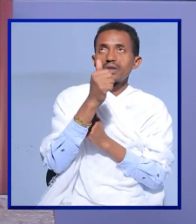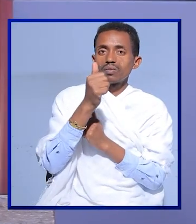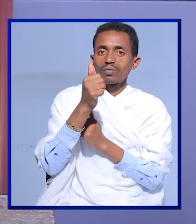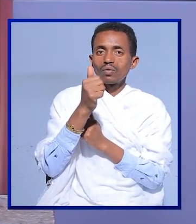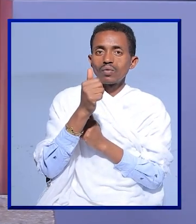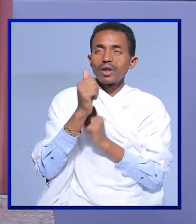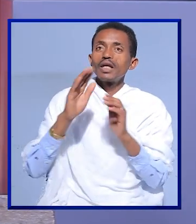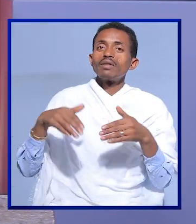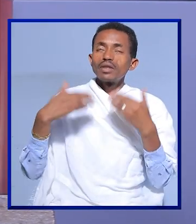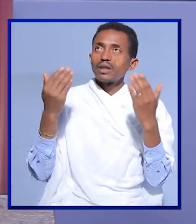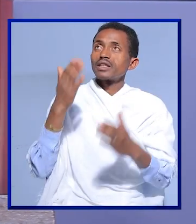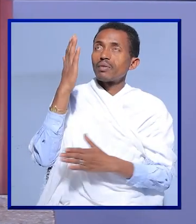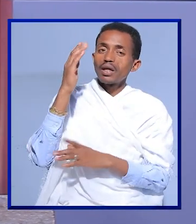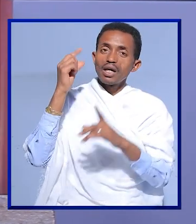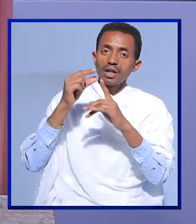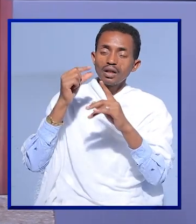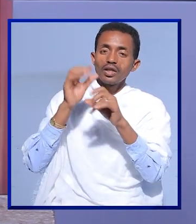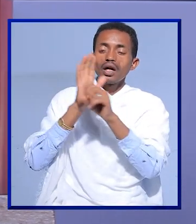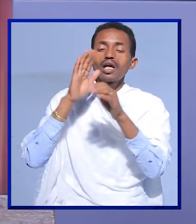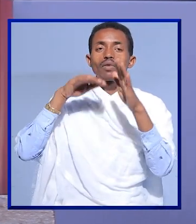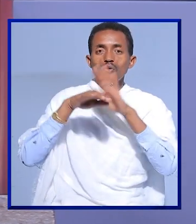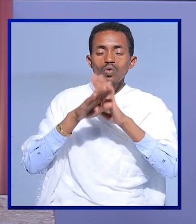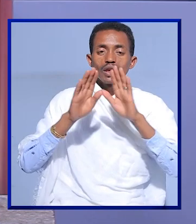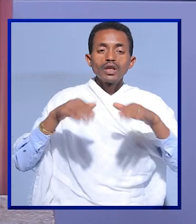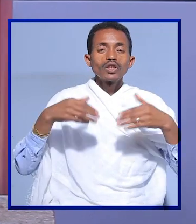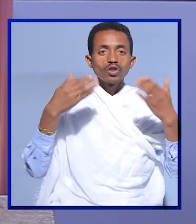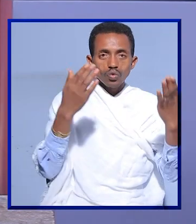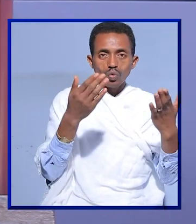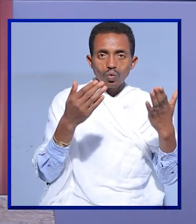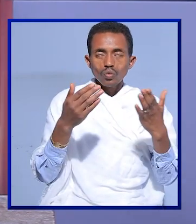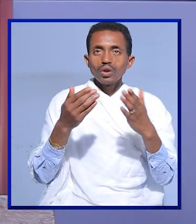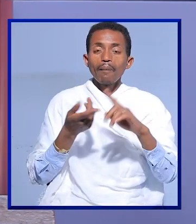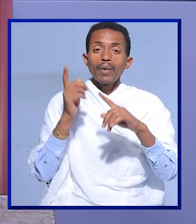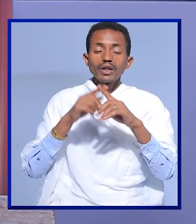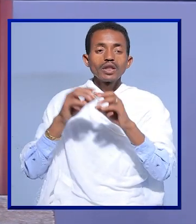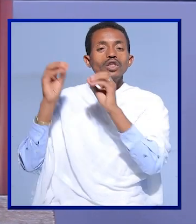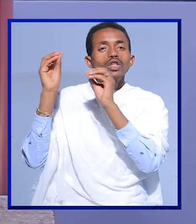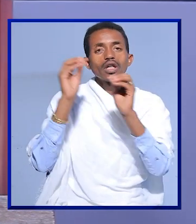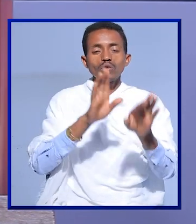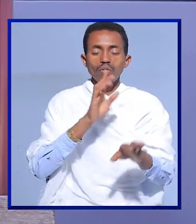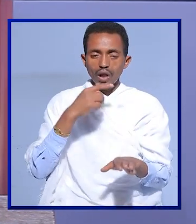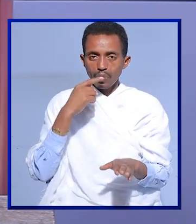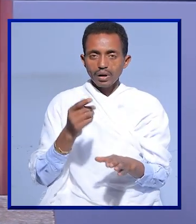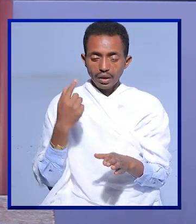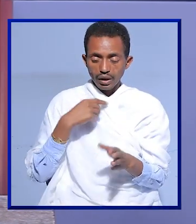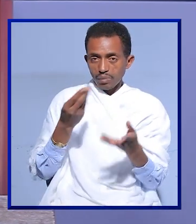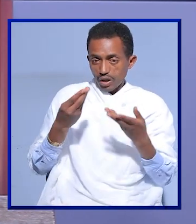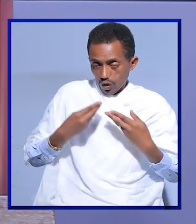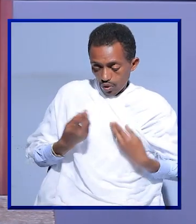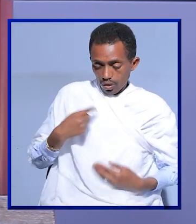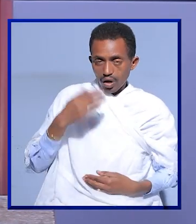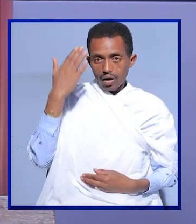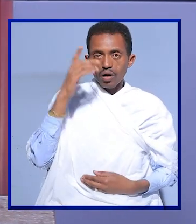ስንሰጥ የሚሰጠን እግዚአብሔር ቃል ገብቶልናል ስጡ ይሰጣችኋል ነው ያለን። የሚሰጠልን